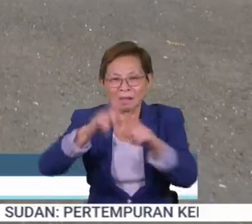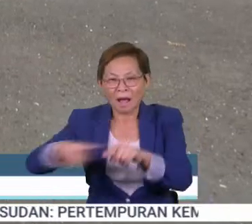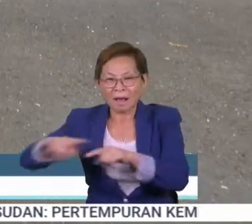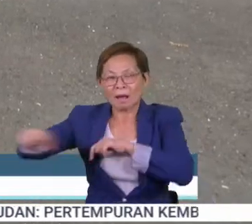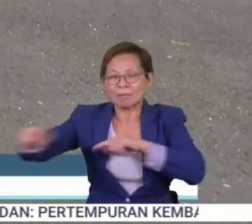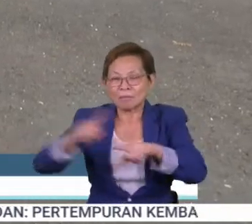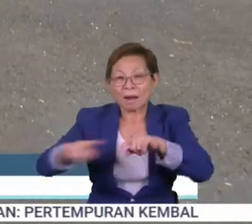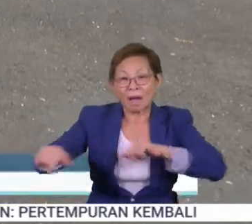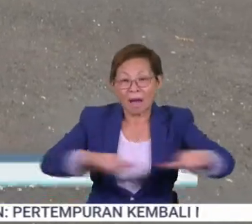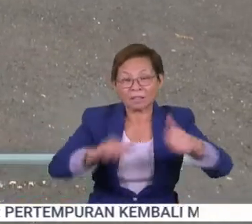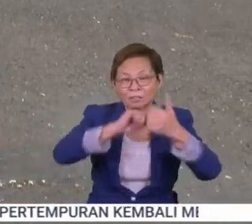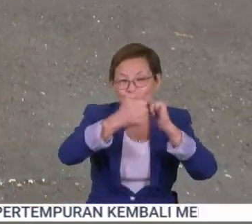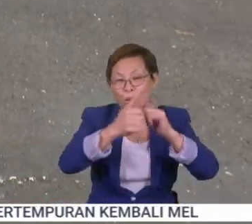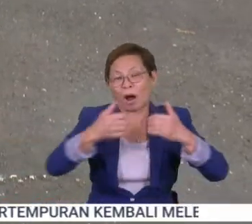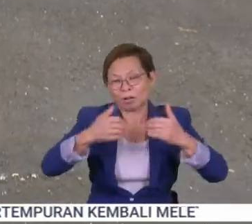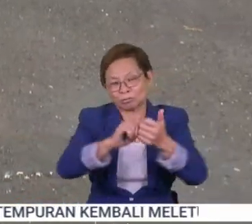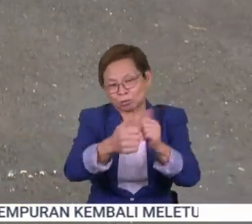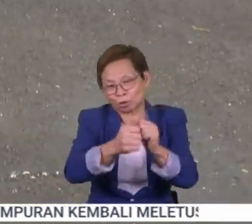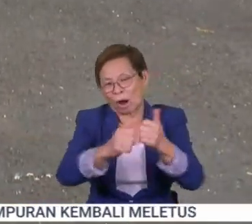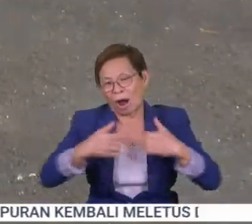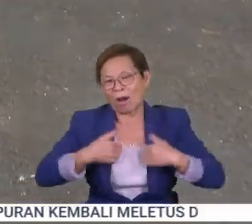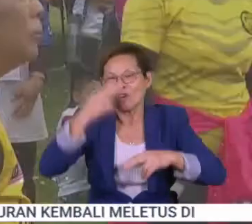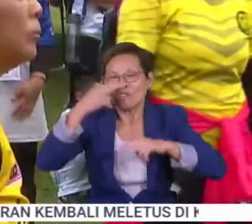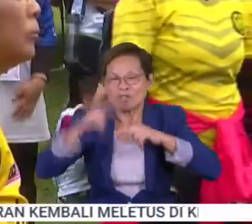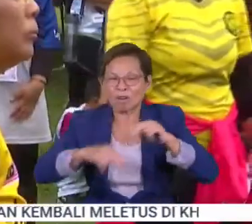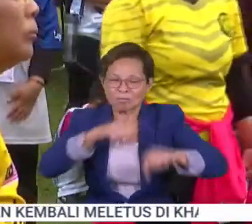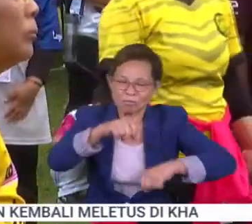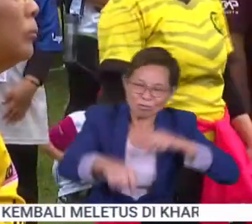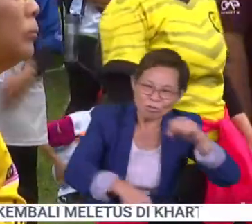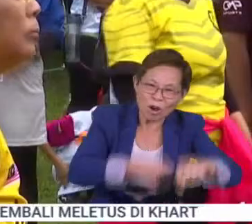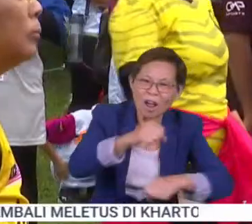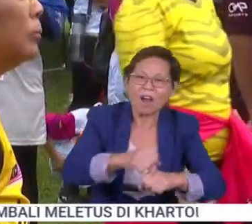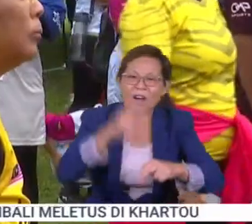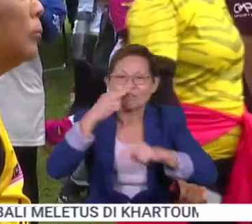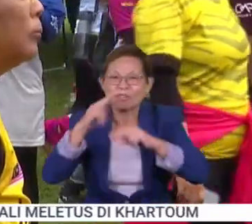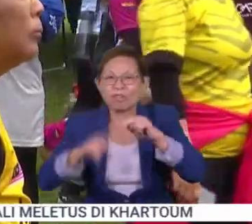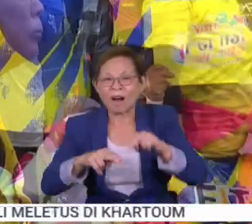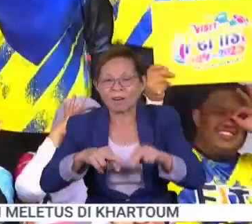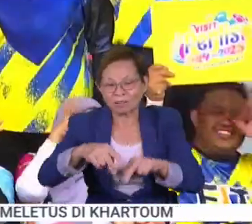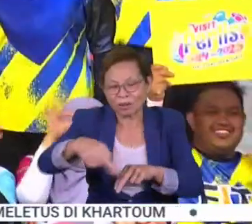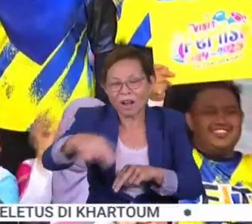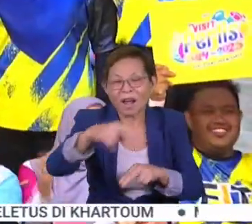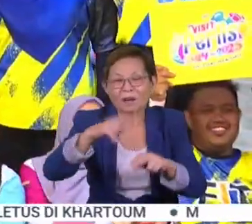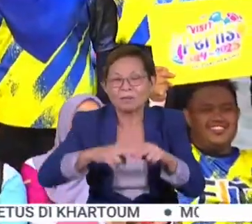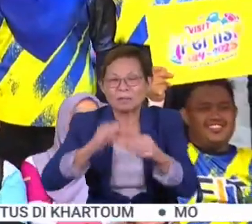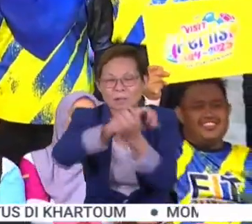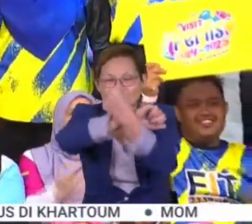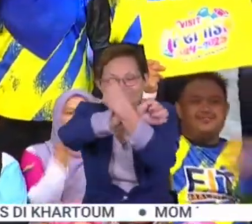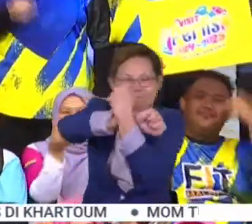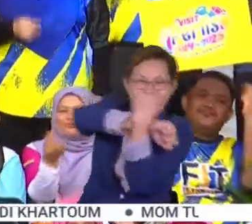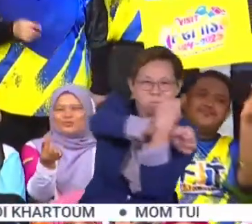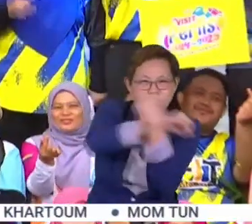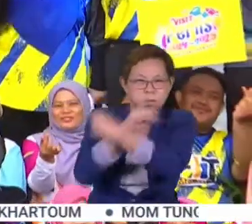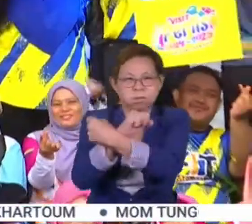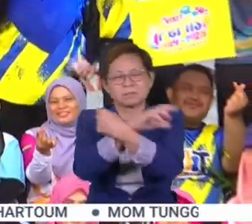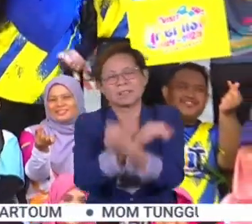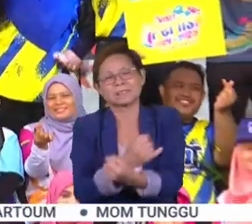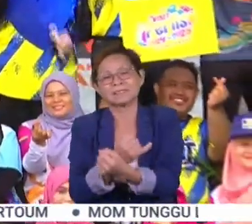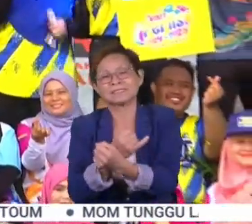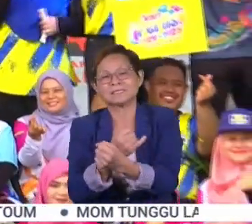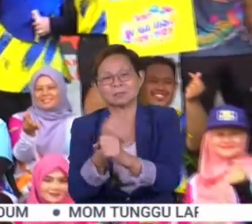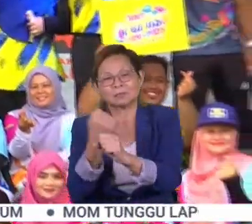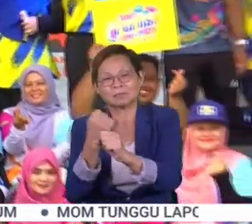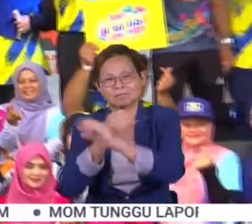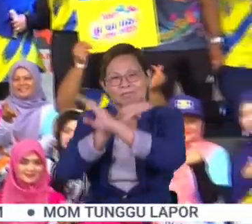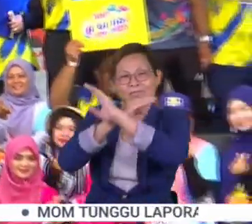Pelbagai aktiviti sukan dilaksanakan antaranya fun ride, fun run, fun walk, pertandingan gusti lengan dan persembahan seni bela diri.